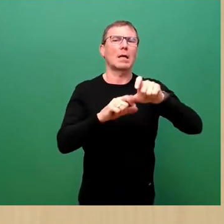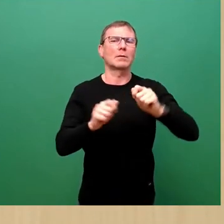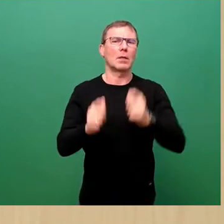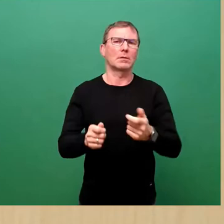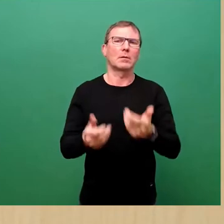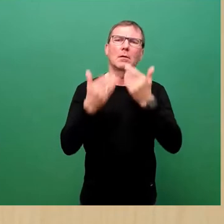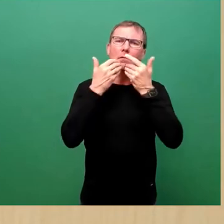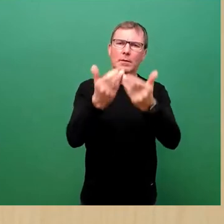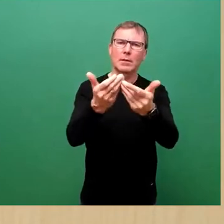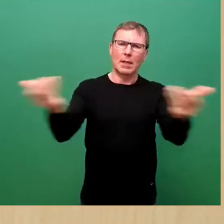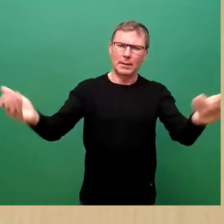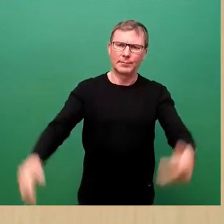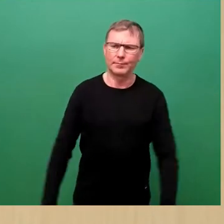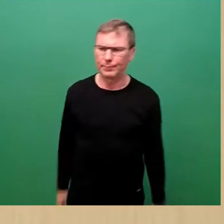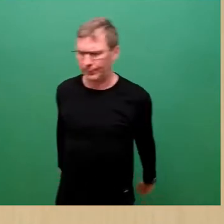Vielen Dank.